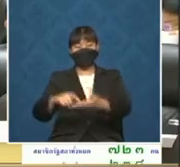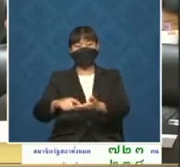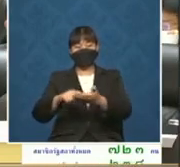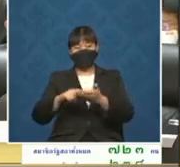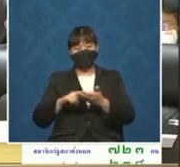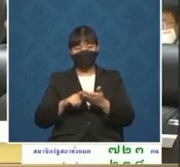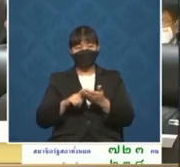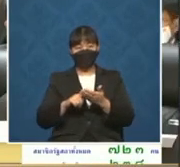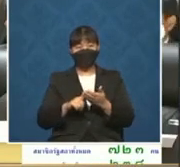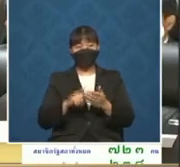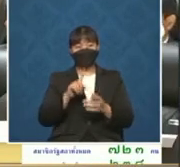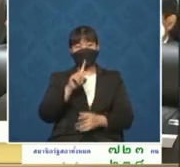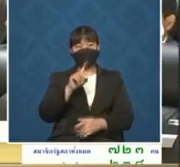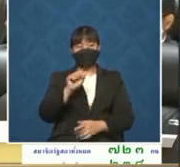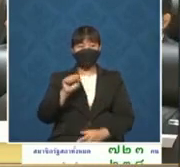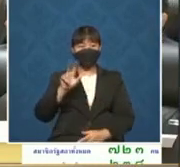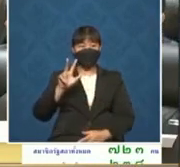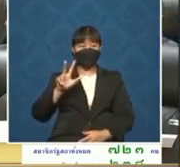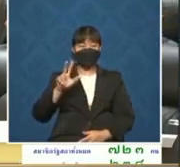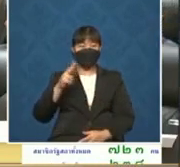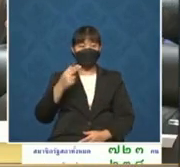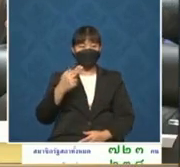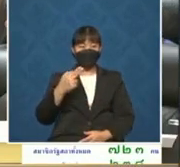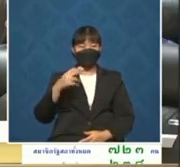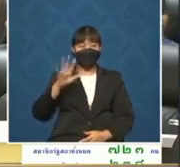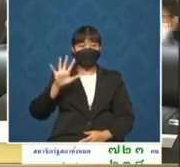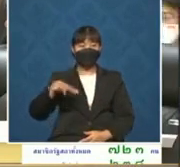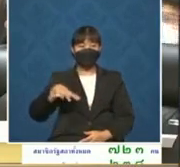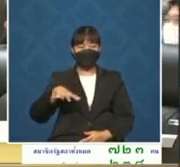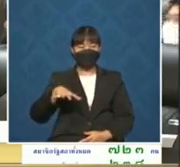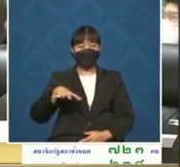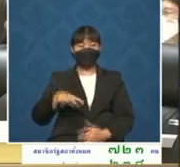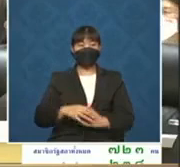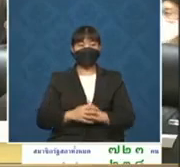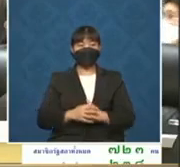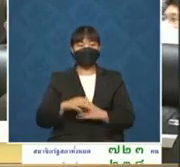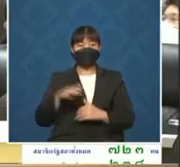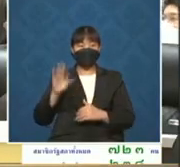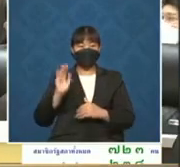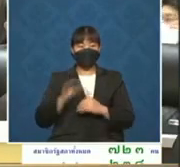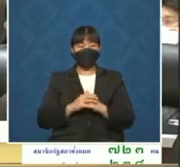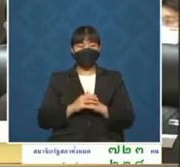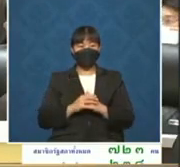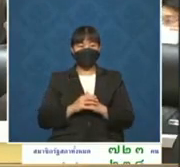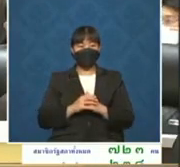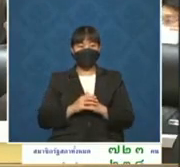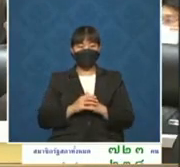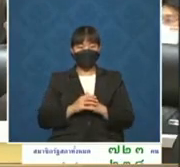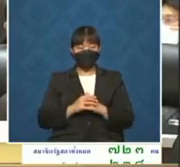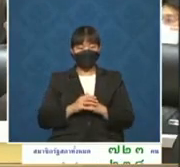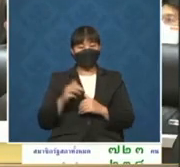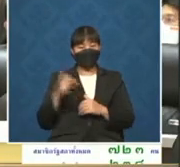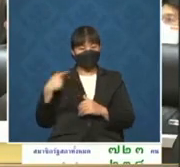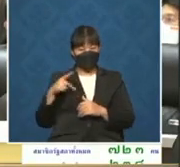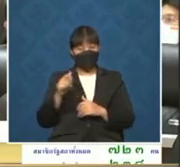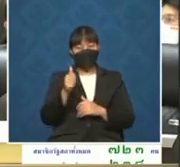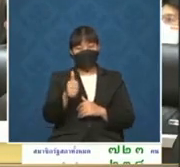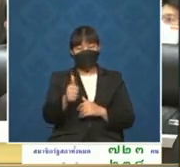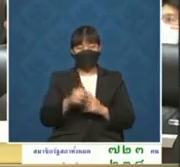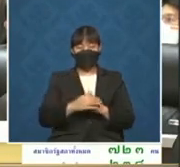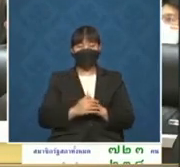ล่าวหาศาลท่านอีกว่าเป็นเหมือนระบอบสมบูรณาญาสิทธิราชแล้วที่รุนแรงที่สุดคือกล่าวหาไปถึงเบื้องสูงด้วยถ้าแบบนี ้ เพ